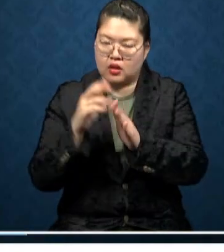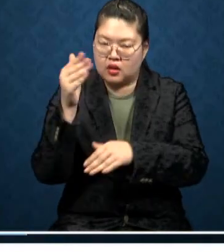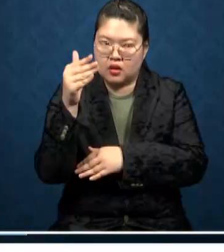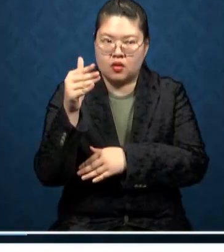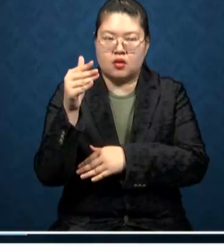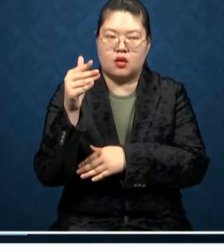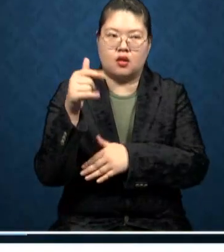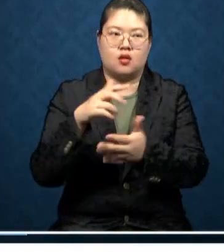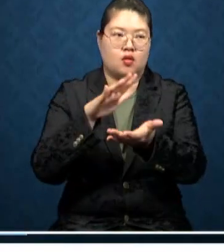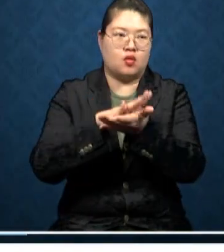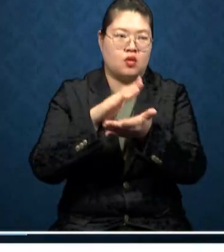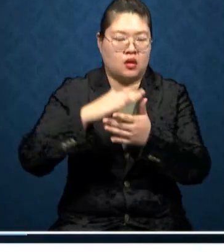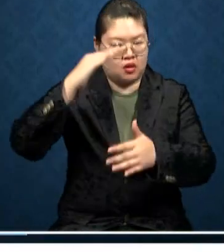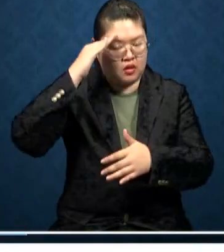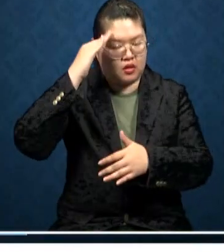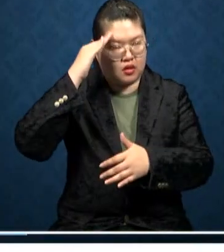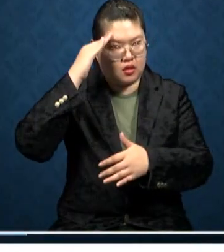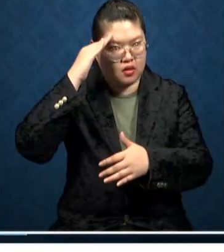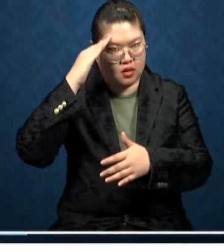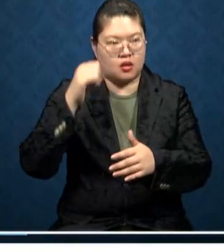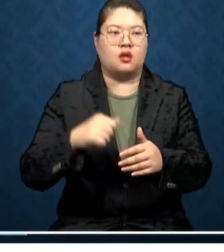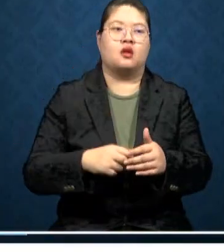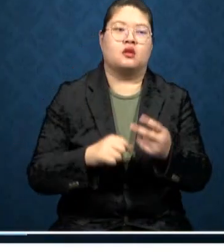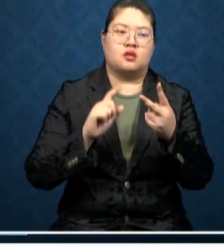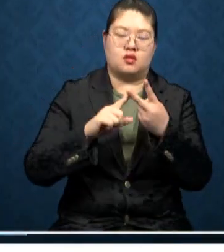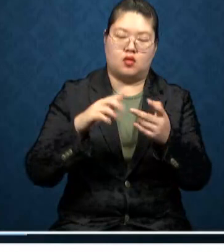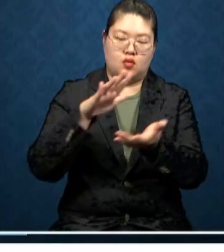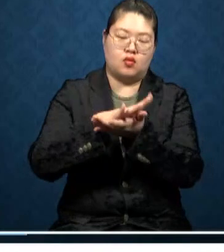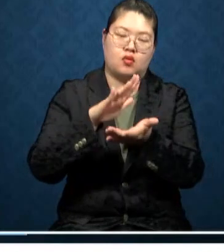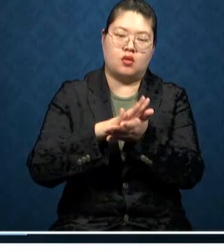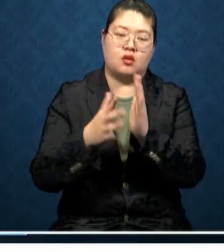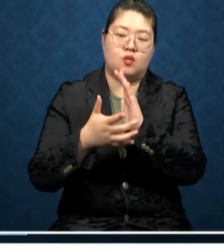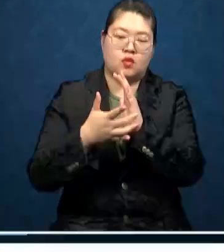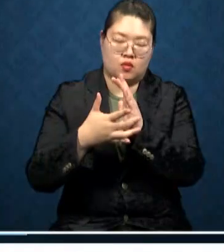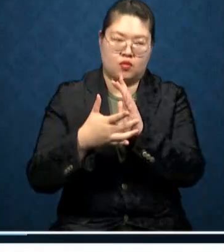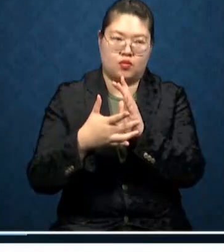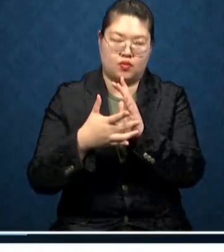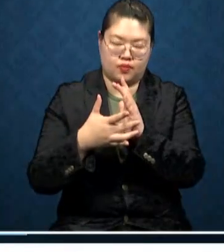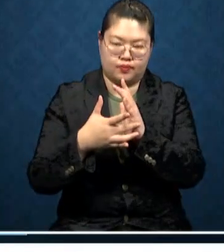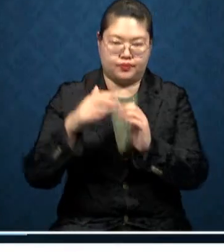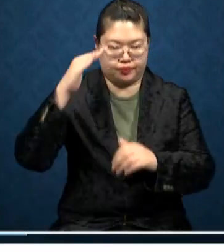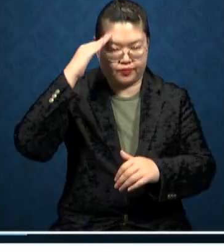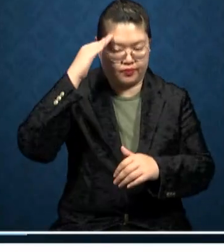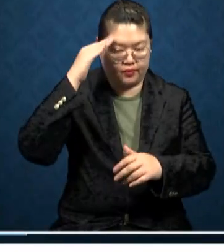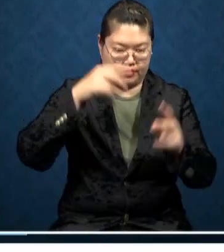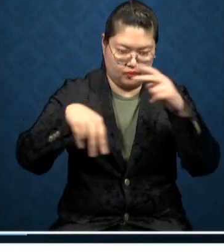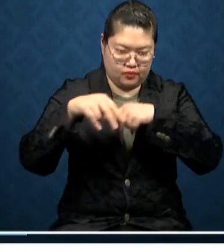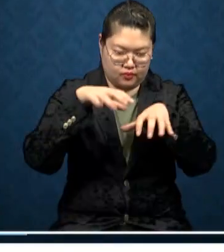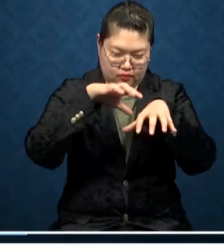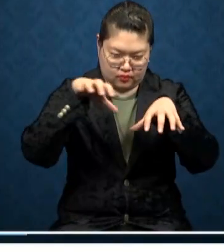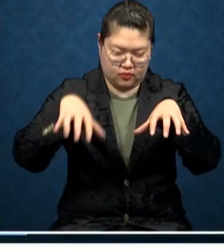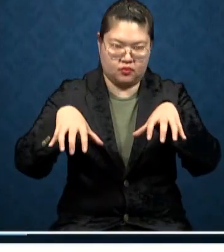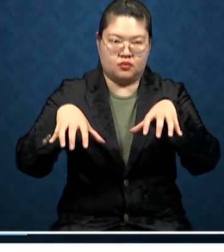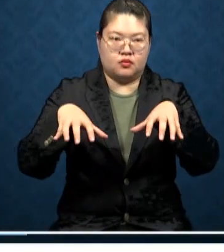โรงเรียนเสนาธิการทหารบกและมูลนิธิอาชีววิทยศาสตร์ไทยมีที่ตั้งณโรงเรียนเสนาธิการหนันบกและคณทำงาน